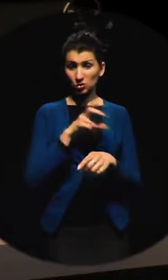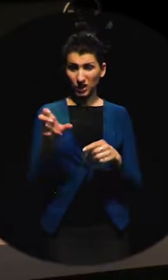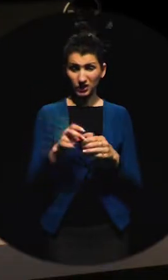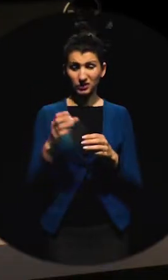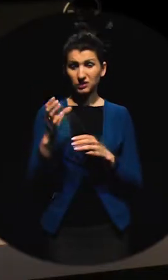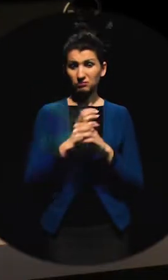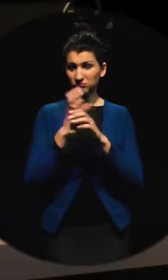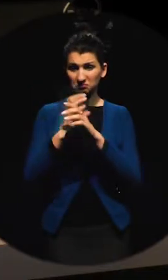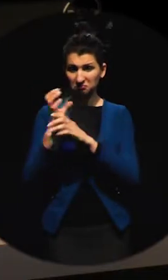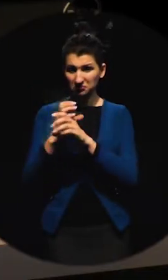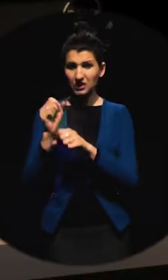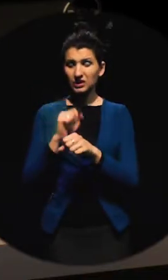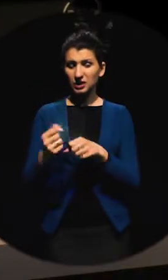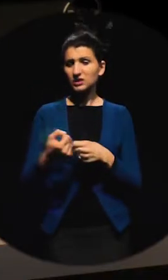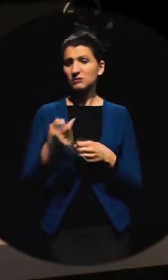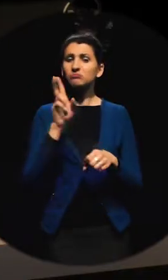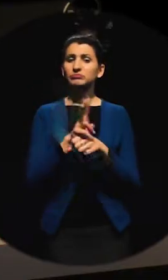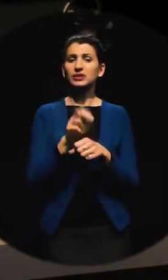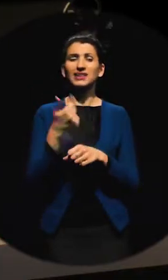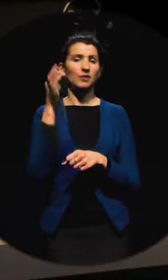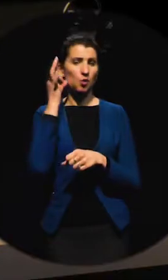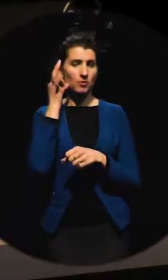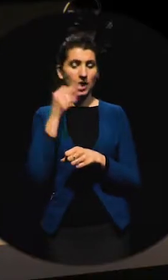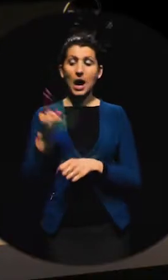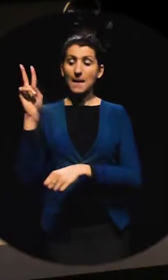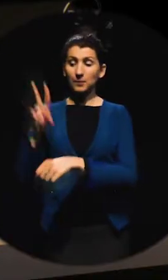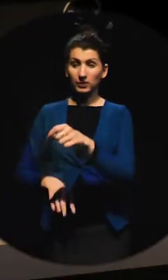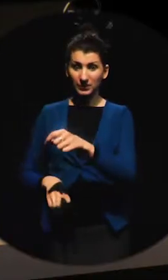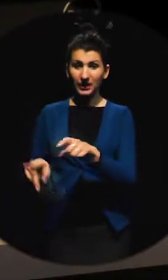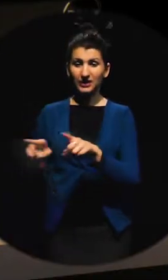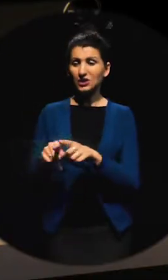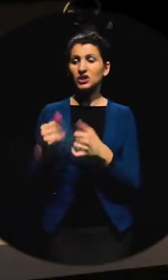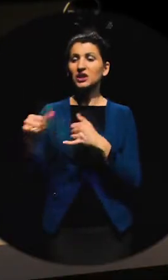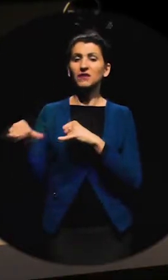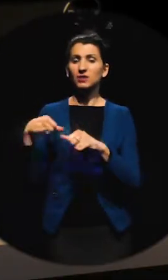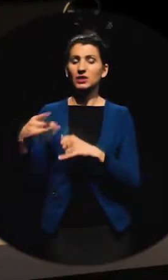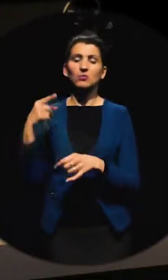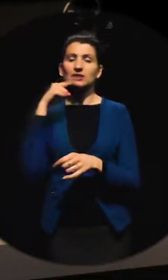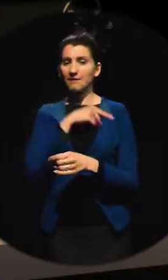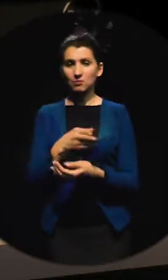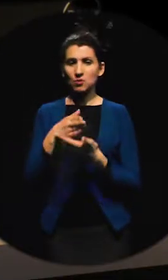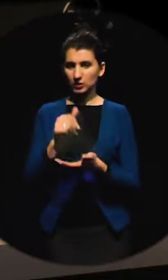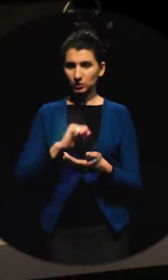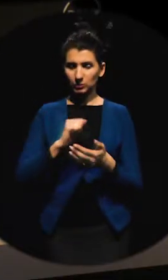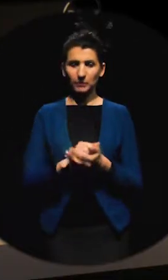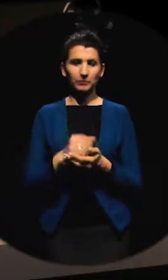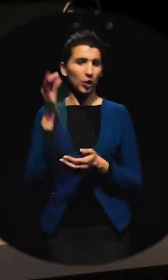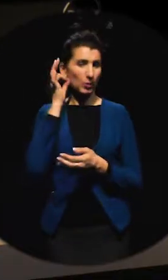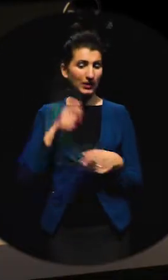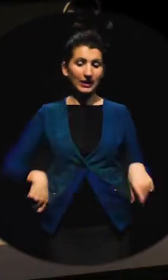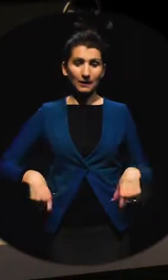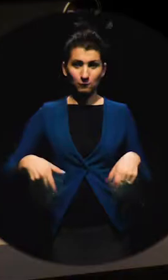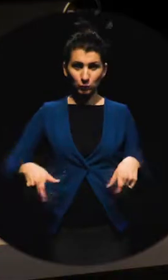jest paraliżowana przez jedną kobietę, a policja oraz inne organy nie potrafią sobie z nią poradzić. Kobieta poruszająca się na